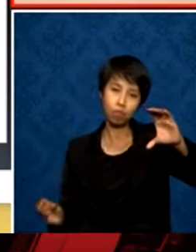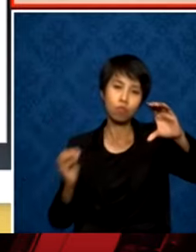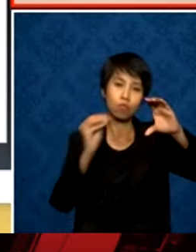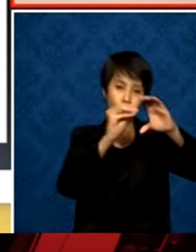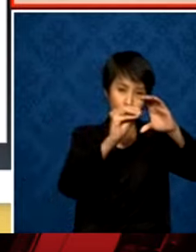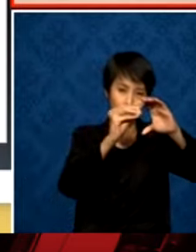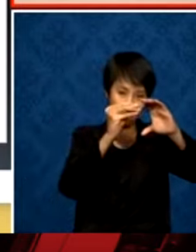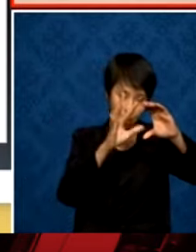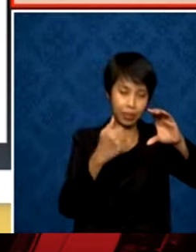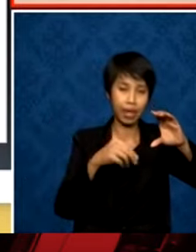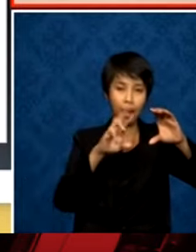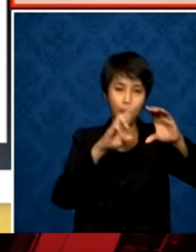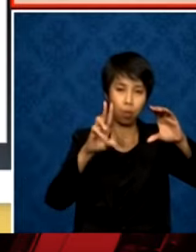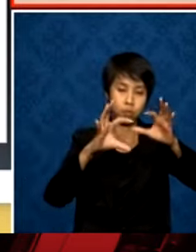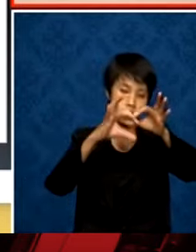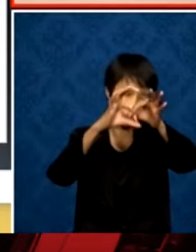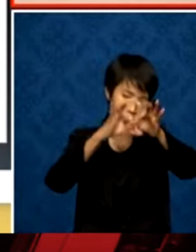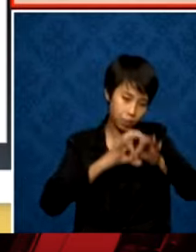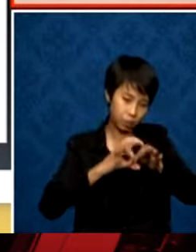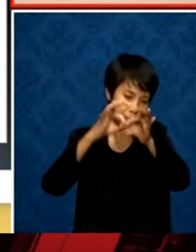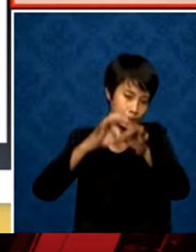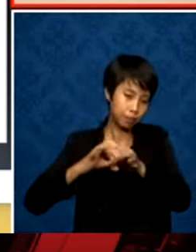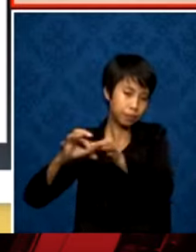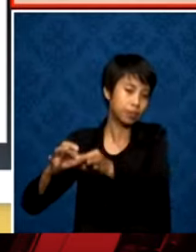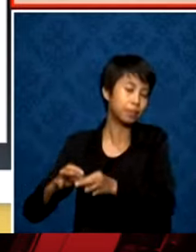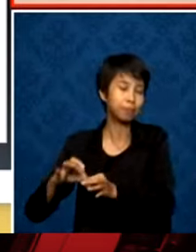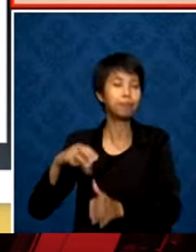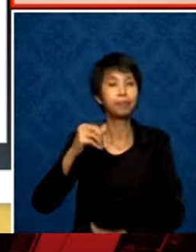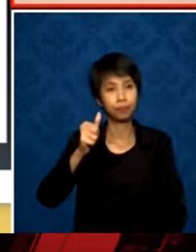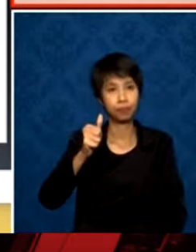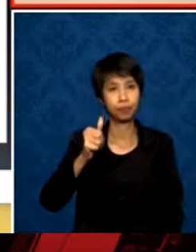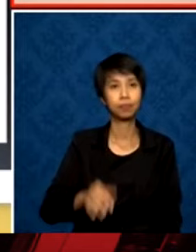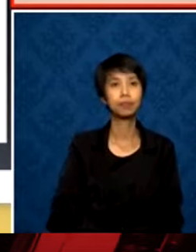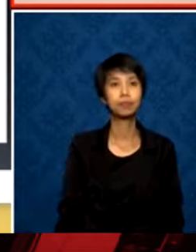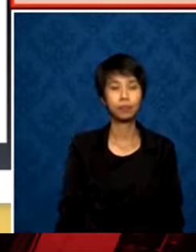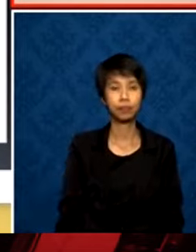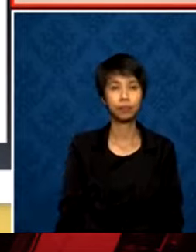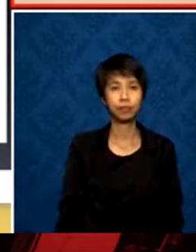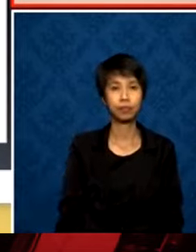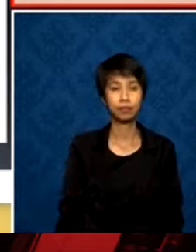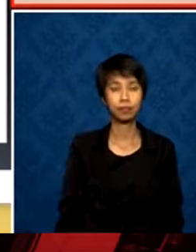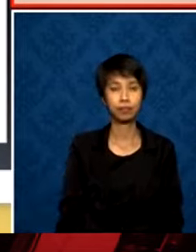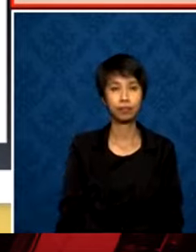ลที่สามารถลิงก์ข้อมูลกันได้ทั้งหมดเพราะนั้นเรื่อง